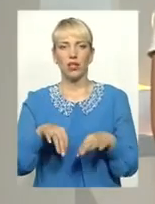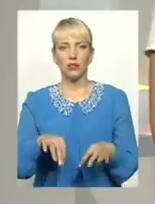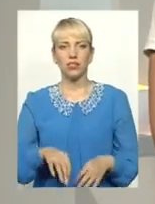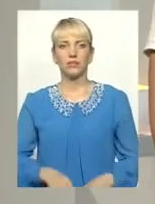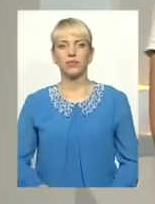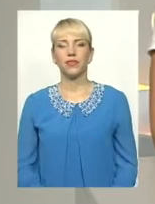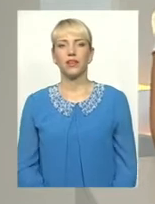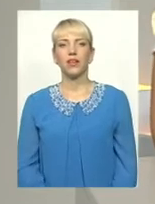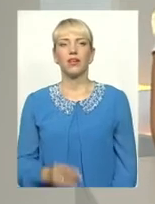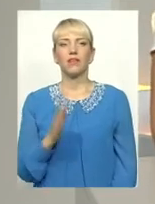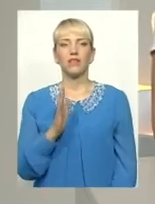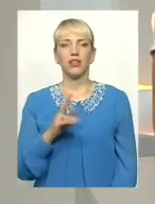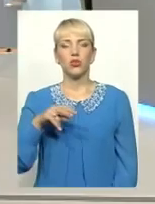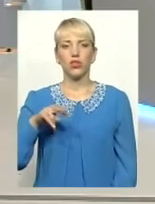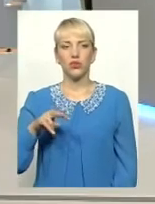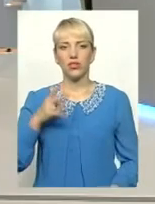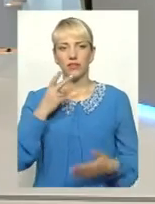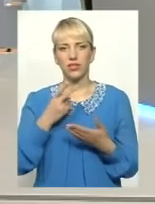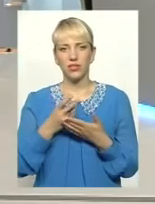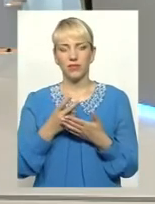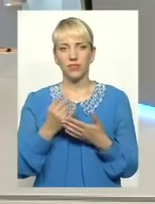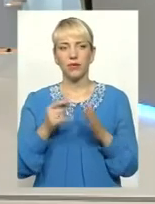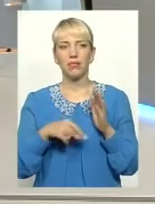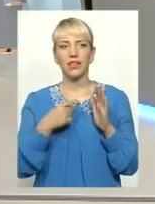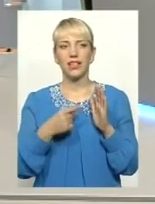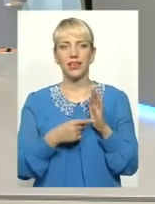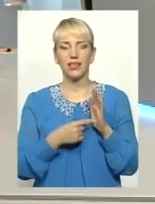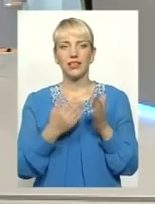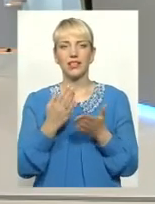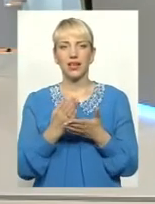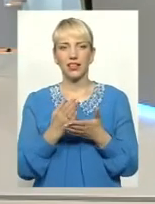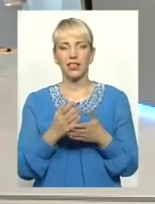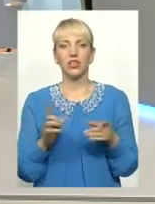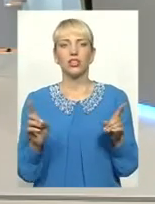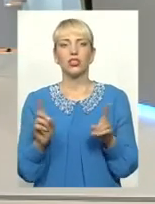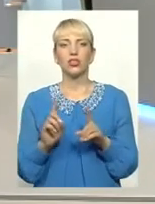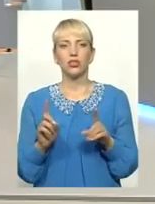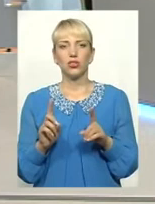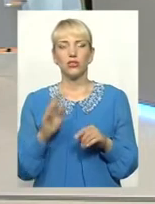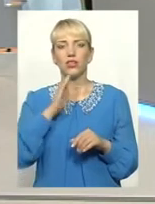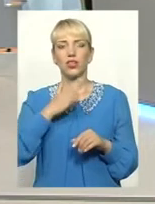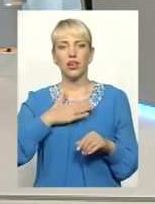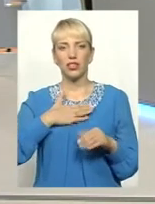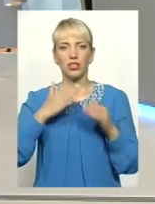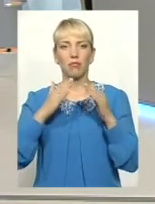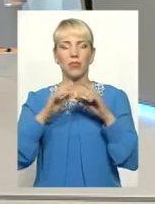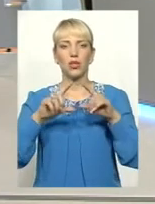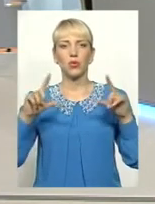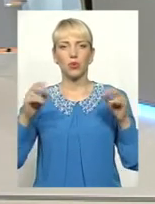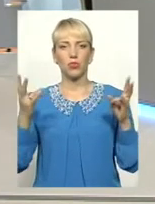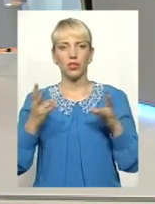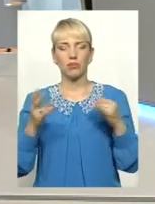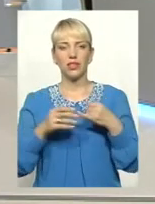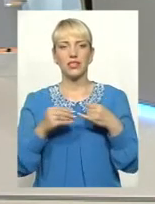Віктор Леонідович, дивіться, питання зараз стоїть так, що нашому притулку потрібна ділянка, адже